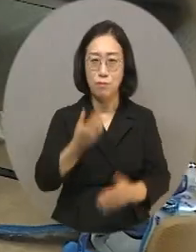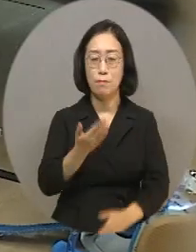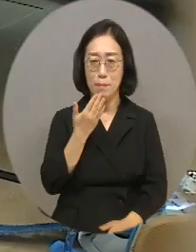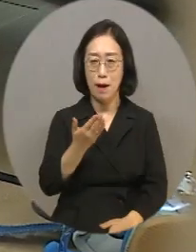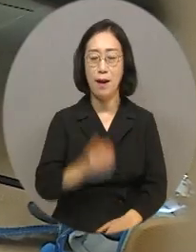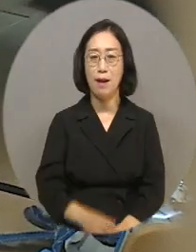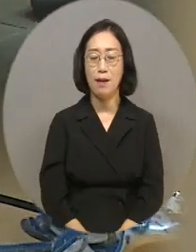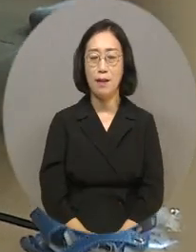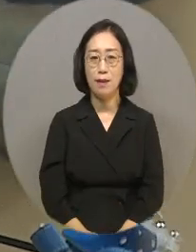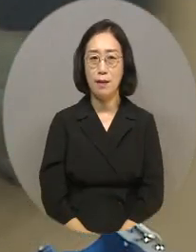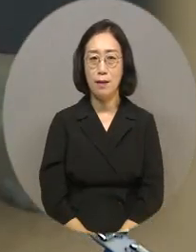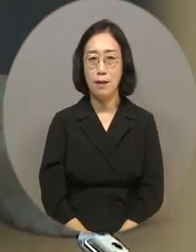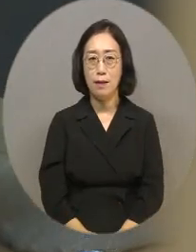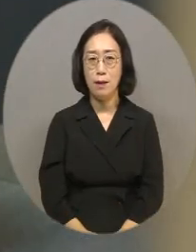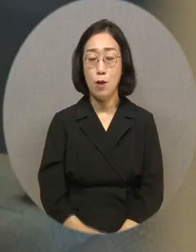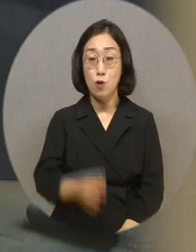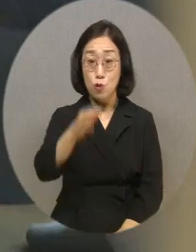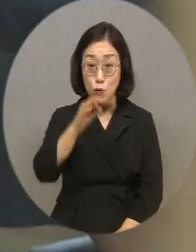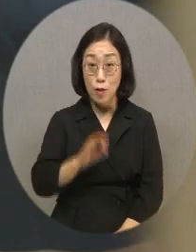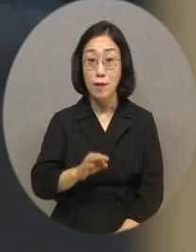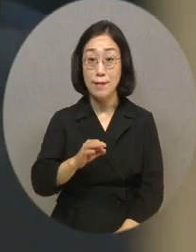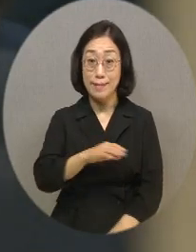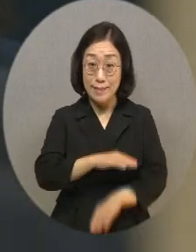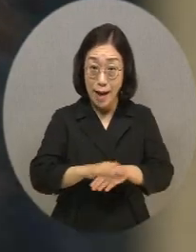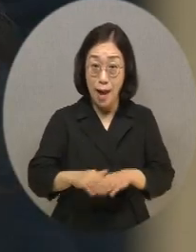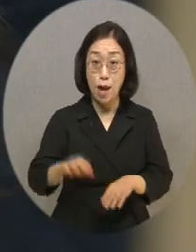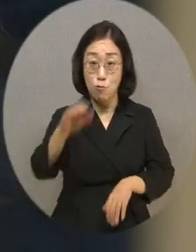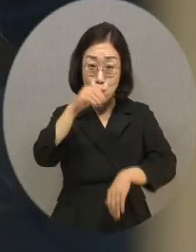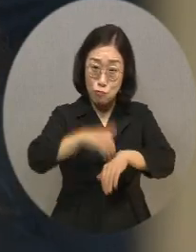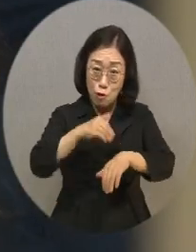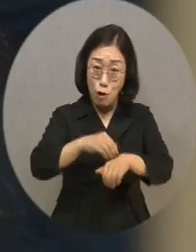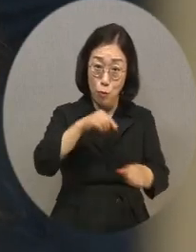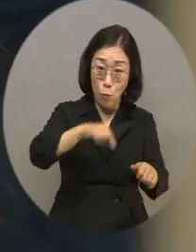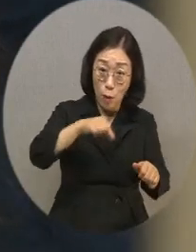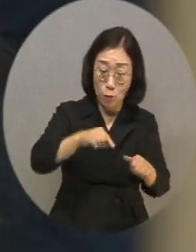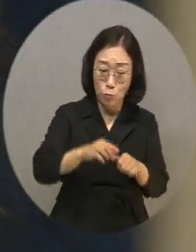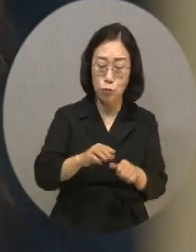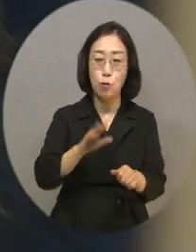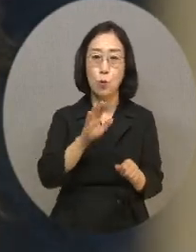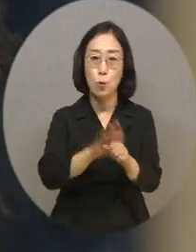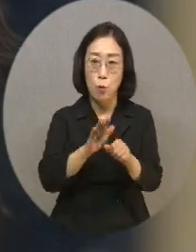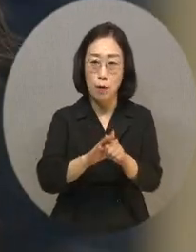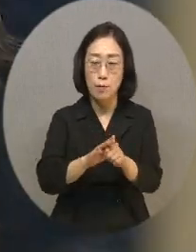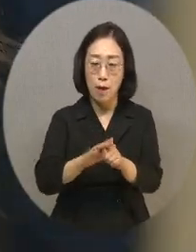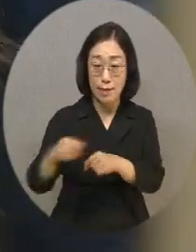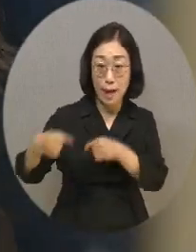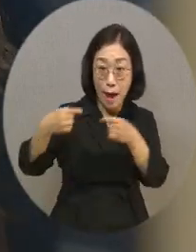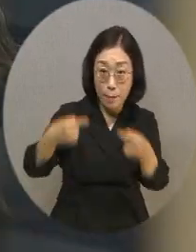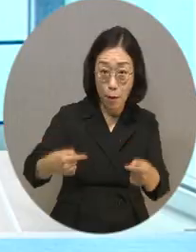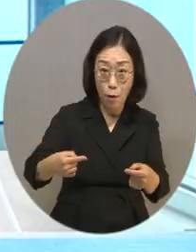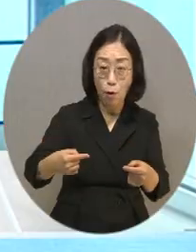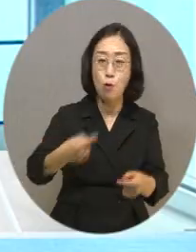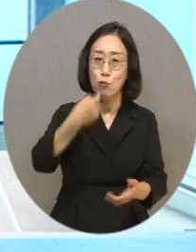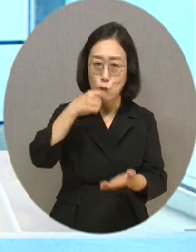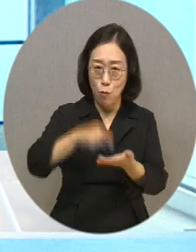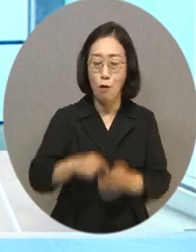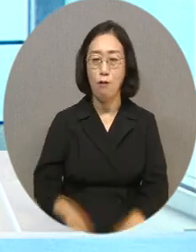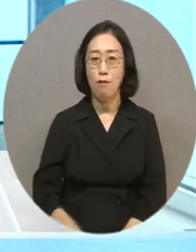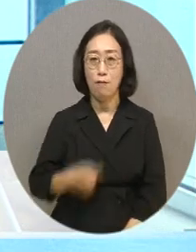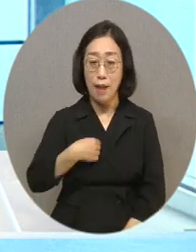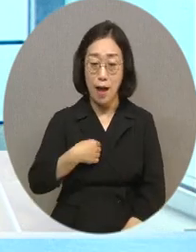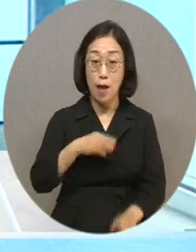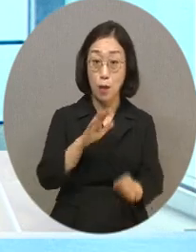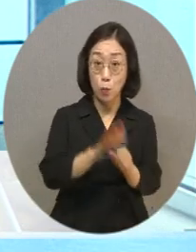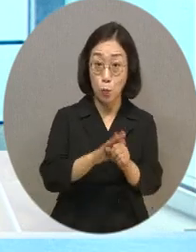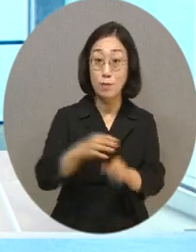같았습니다. 효과적인 보행 훈련을 받을 수 있게 치료사 역시 적극적으로 교육에 참여합니다. 치료사로서